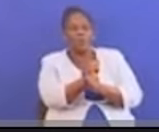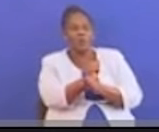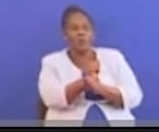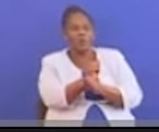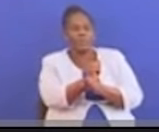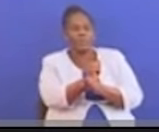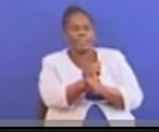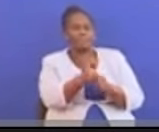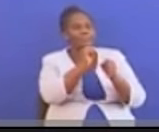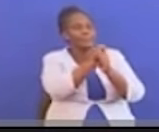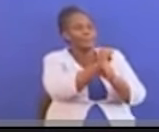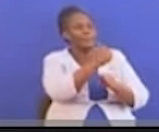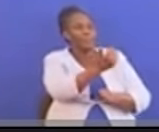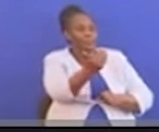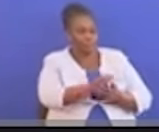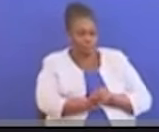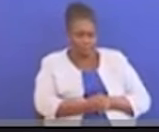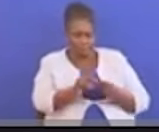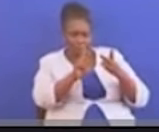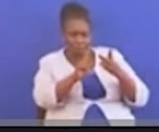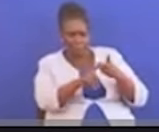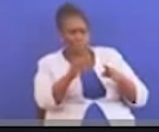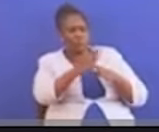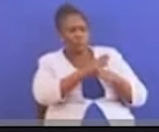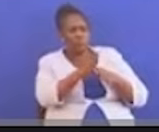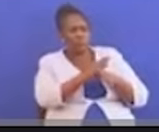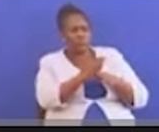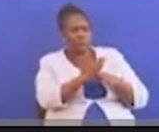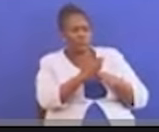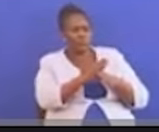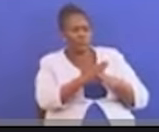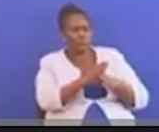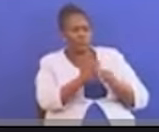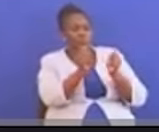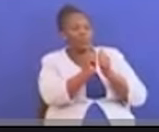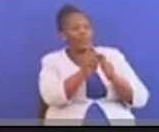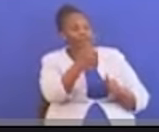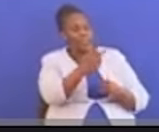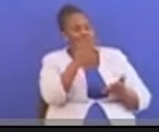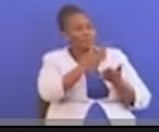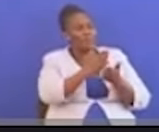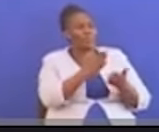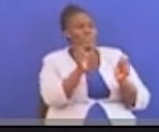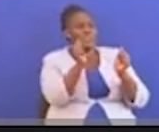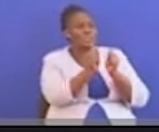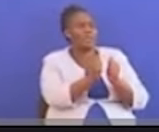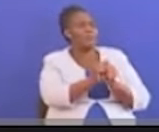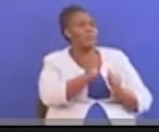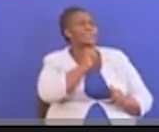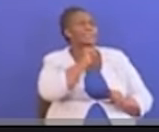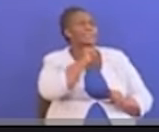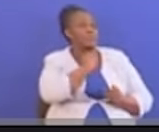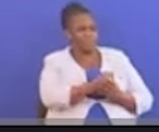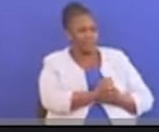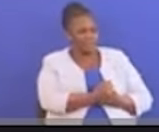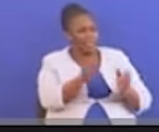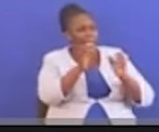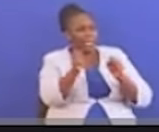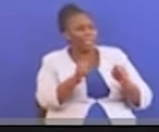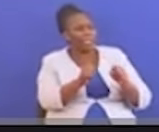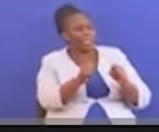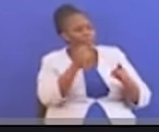naona analiongea kwa hisia. Ni kweli kwamba jambo hili linaudhi, lakini sasa hicho anachokisema hakiko kwenye sheria